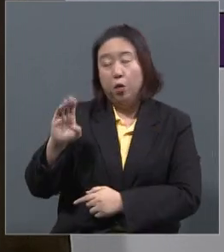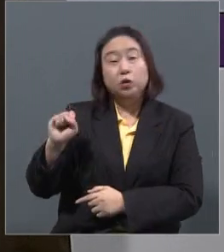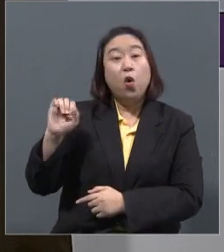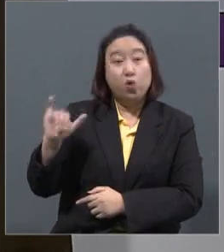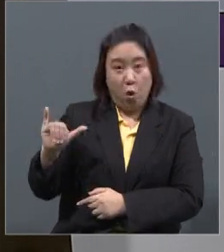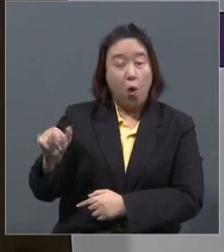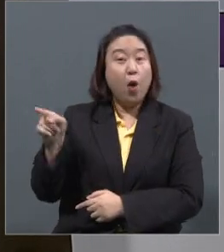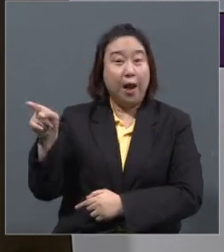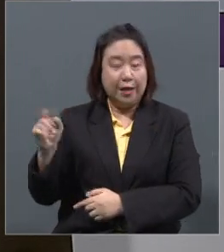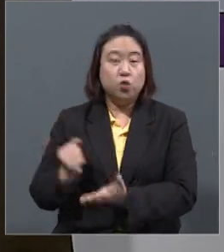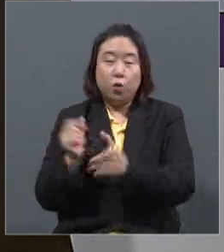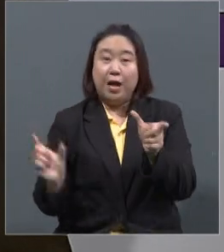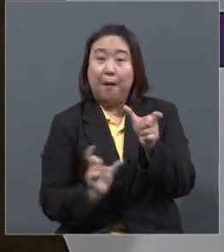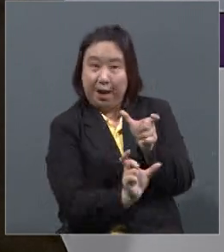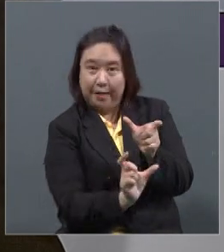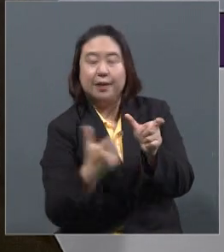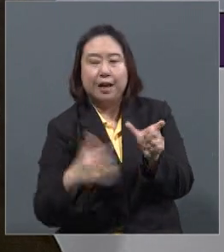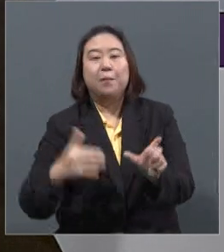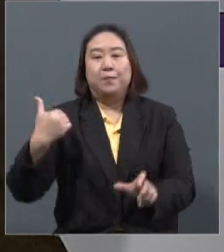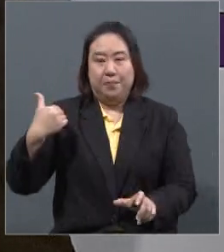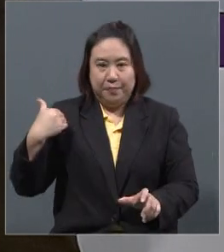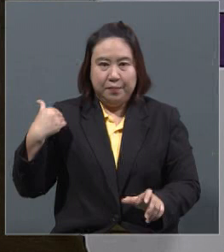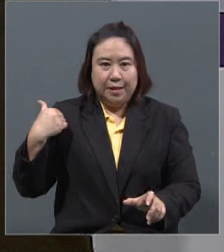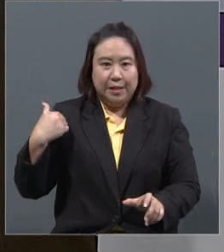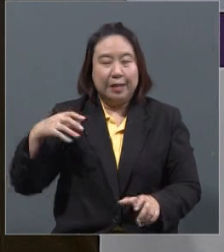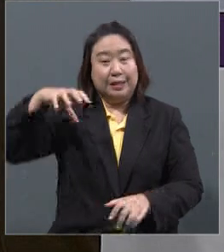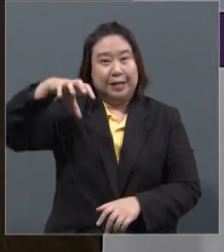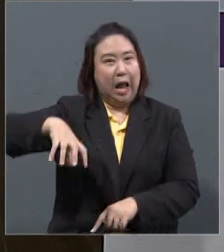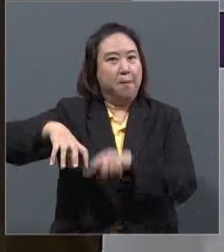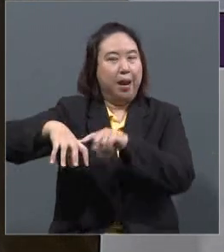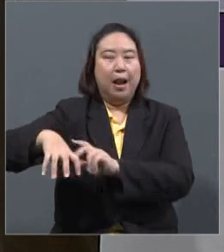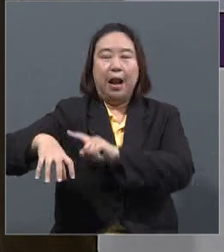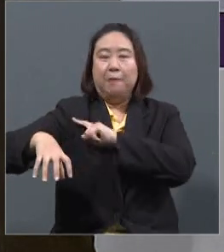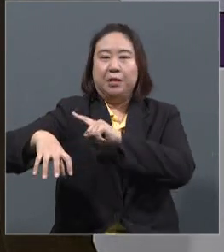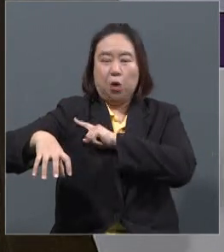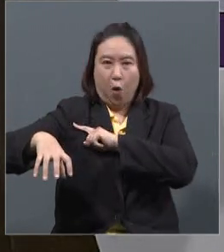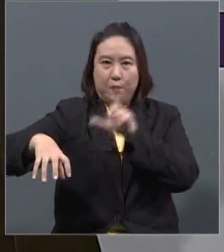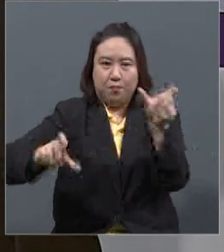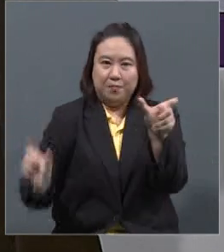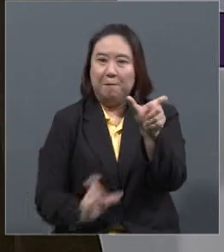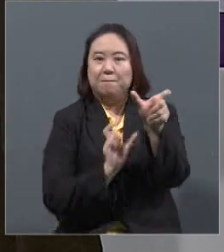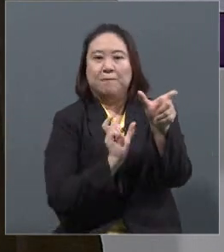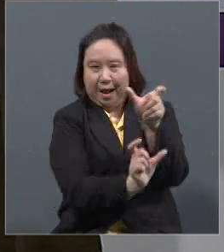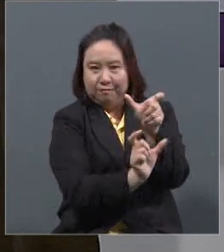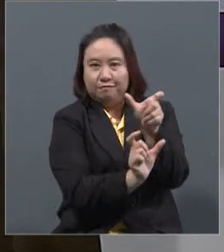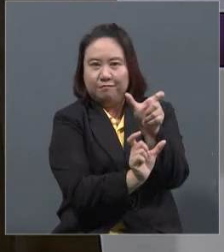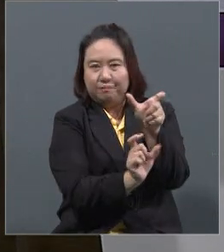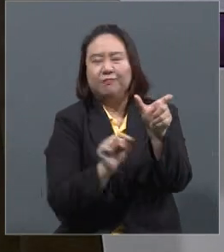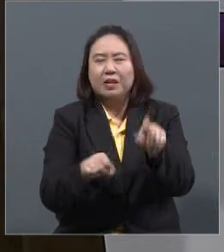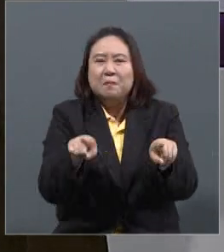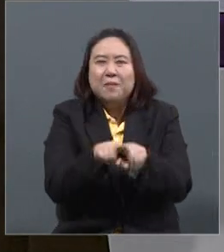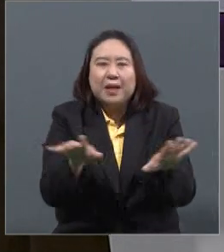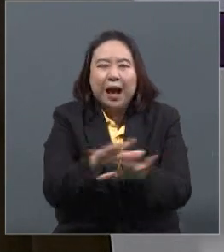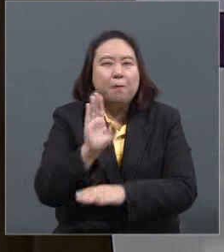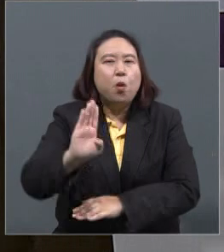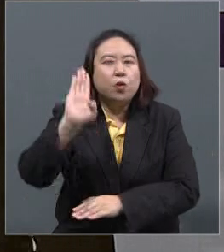กันหลังจากนี้จะมีสถาบันค้ำประกันเครดิตแห่งชาติหรือนักก้าครับจะเหมือนกับบริษัท